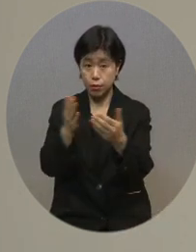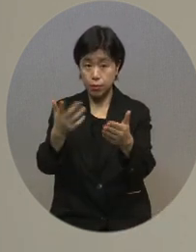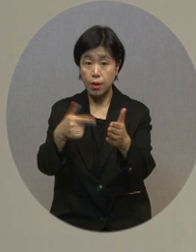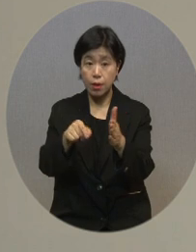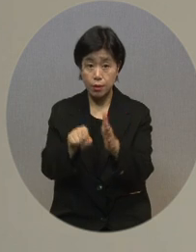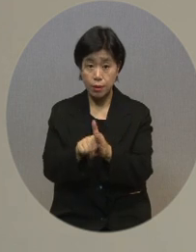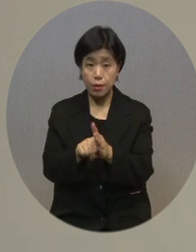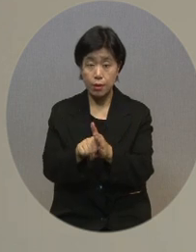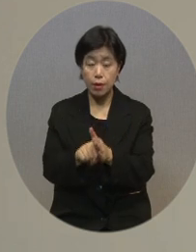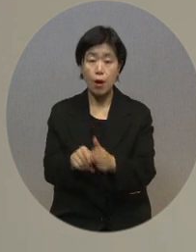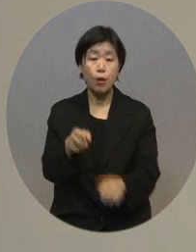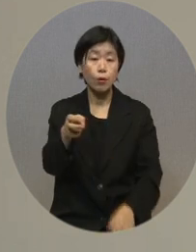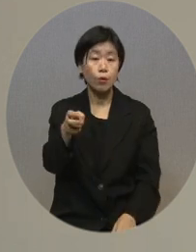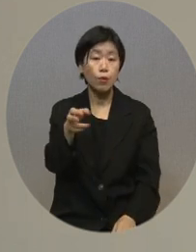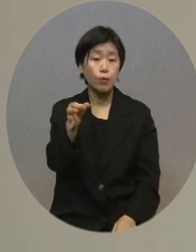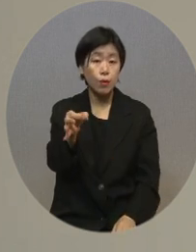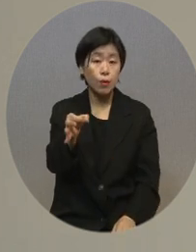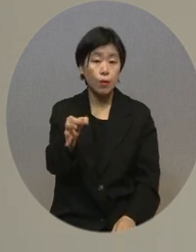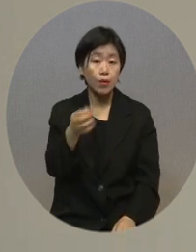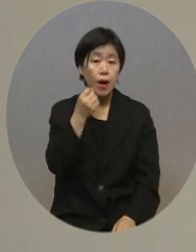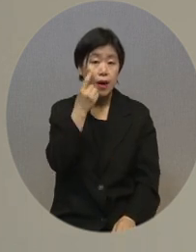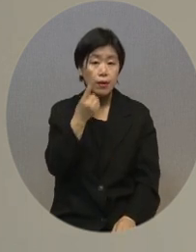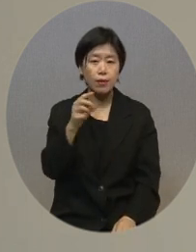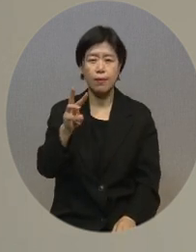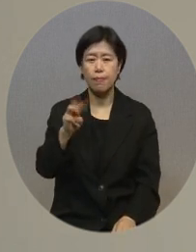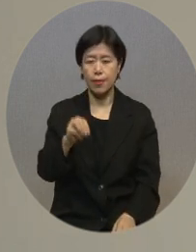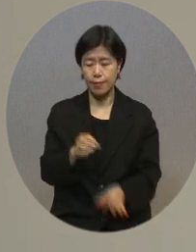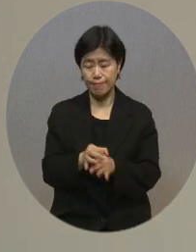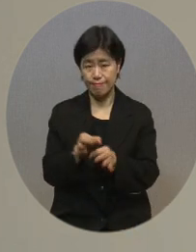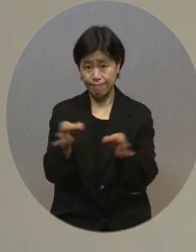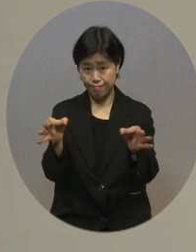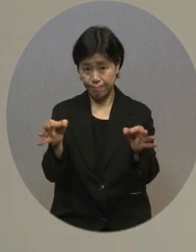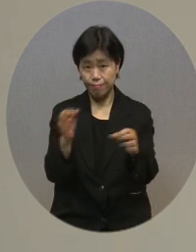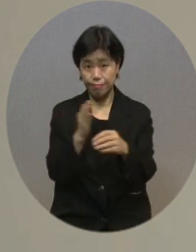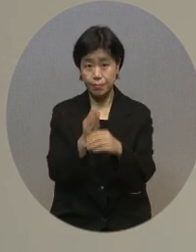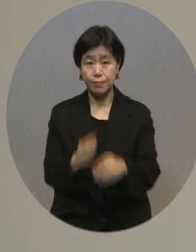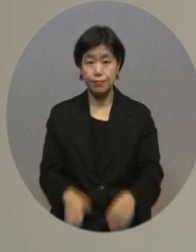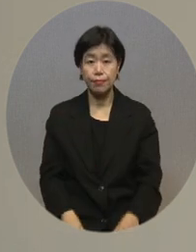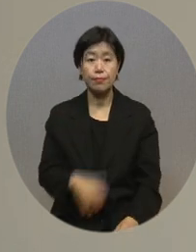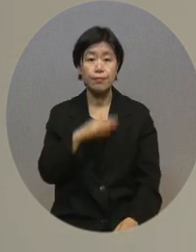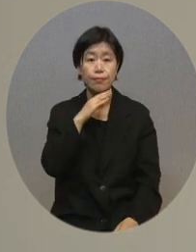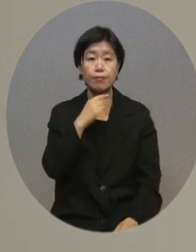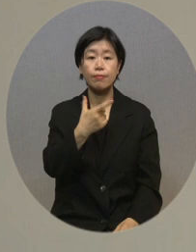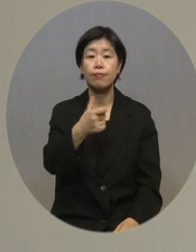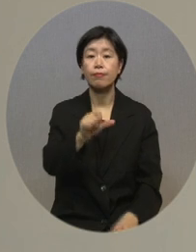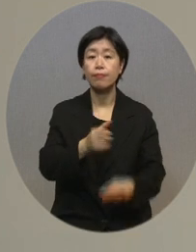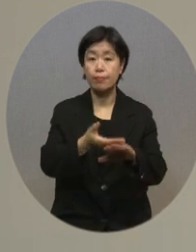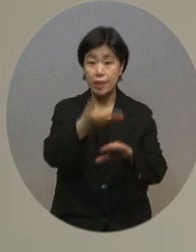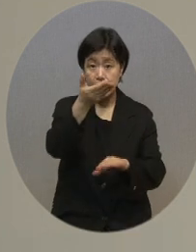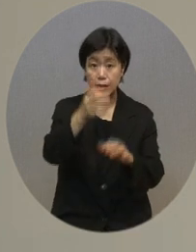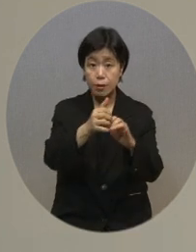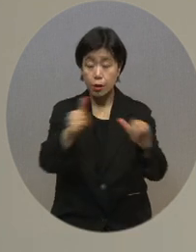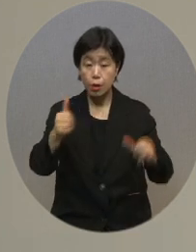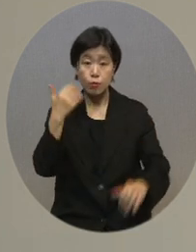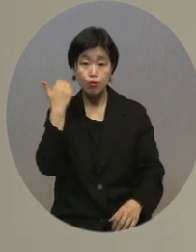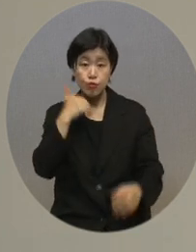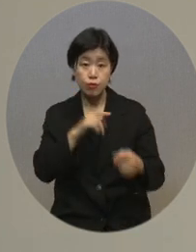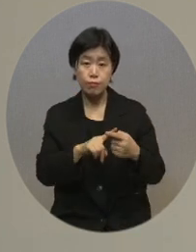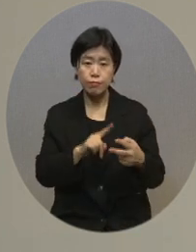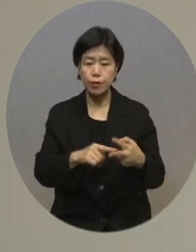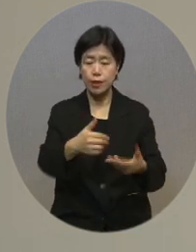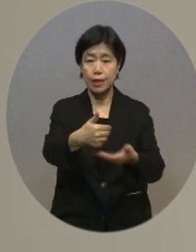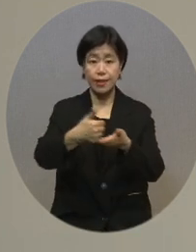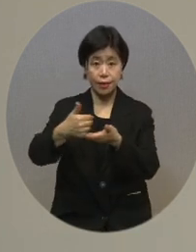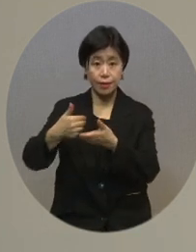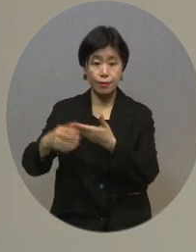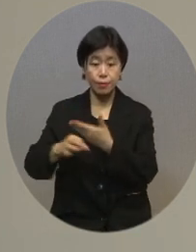3만 원씩 지금 지급을 하고 있습니다. 네. 그래서 65세 이상이면 누구나 신청하면은 그 금액을 받을